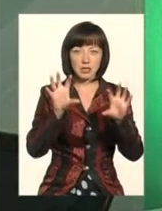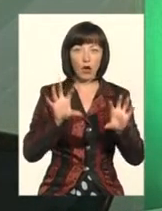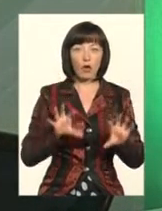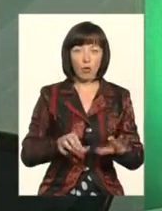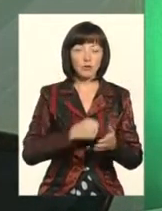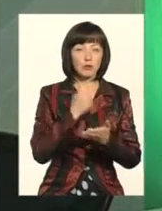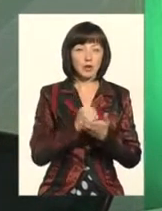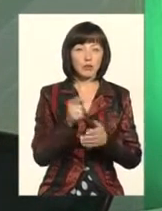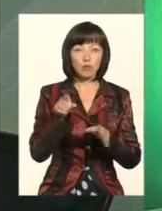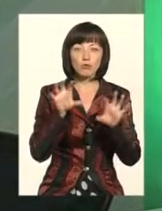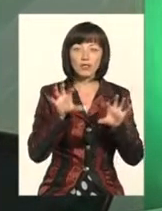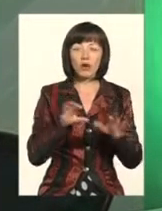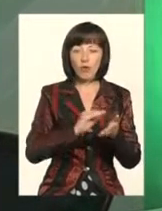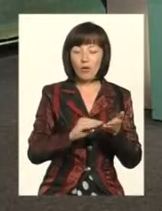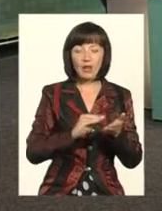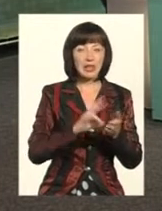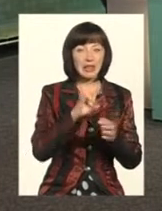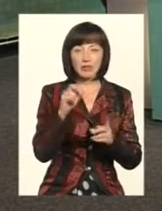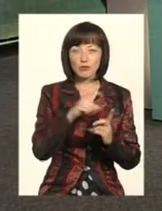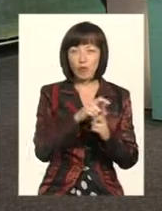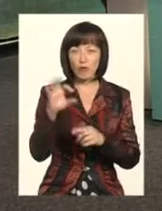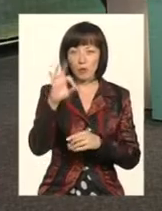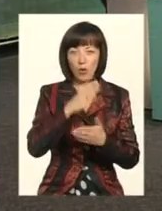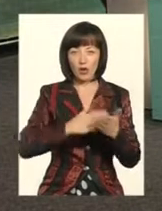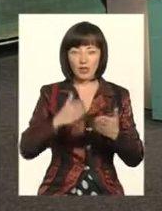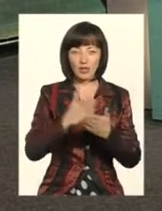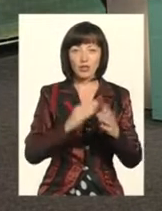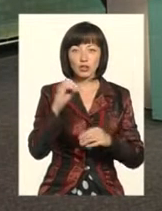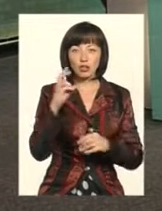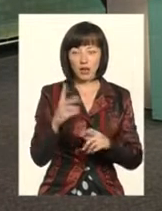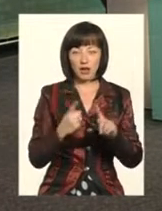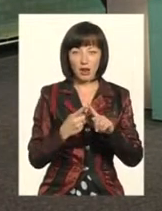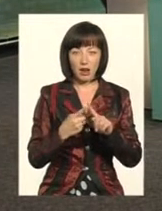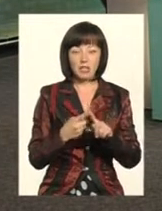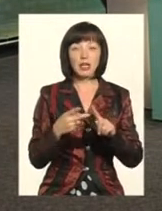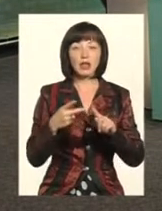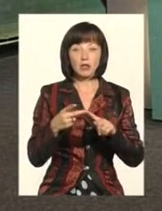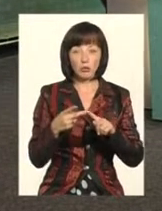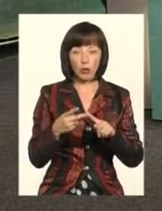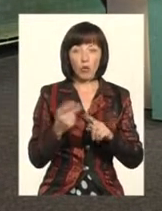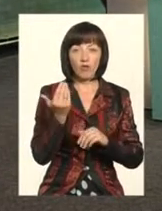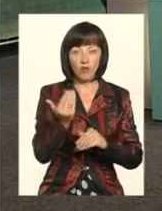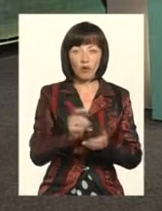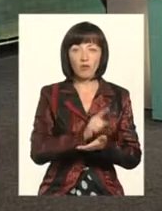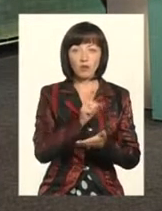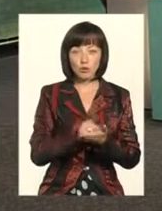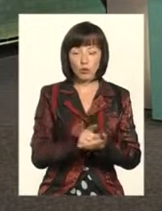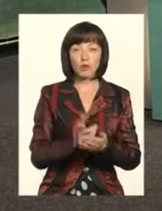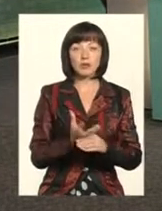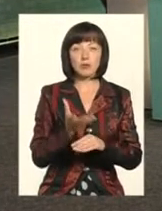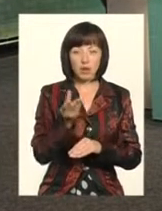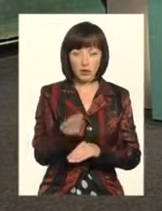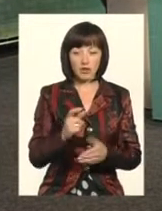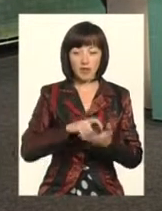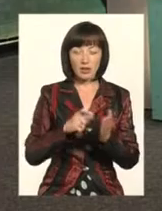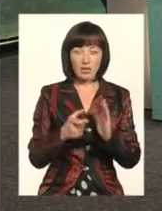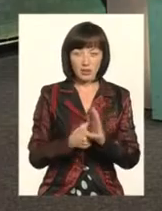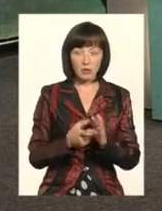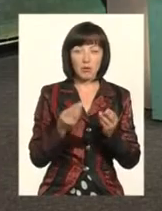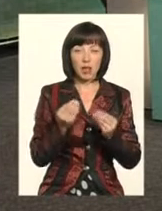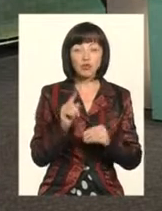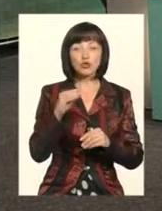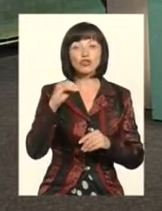тому законі немає ні жодного слова про ліквідацію ЖЕКів. Раз. Крім того, ви обов'язково повинні сплачувати квартирну плату,